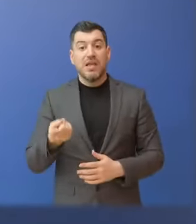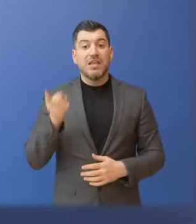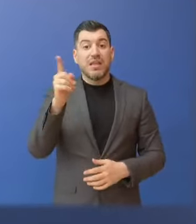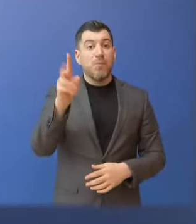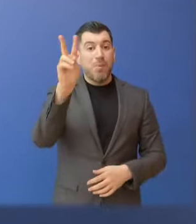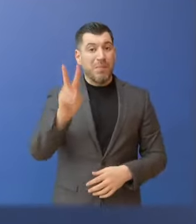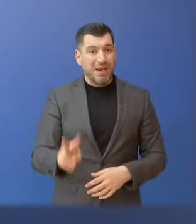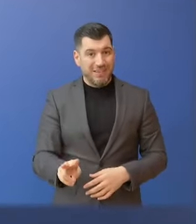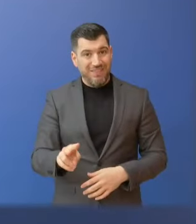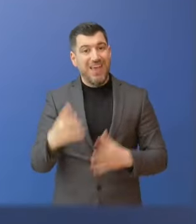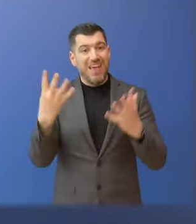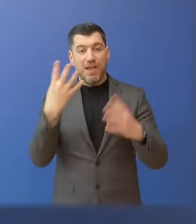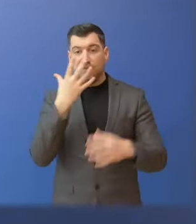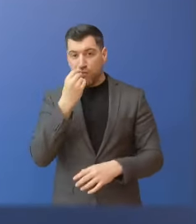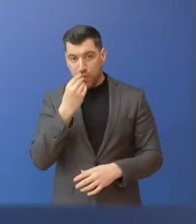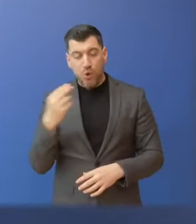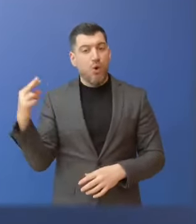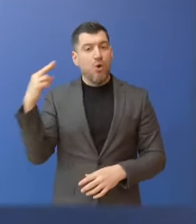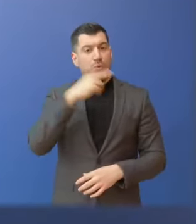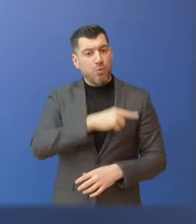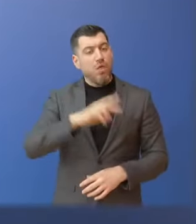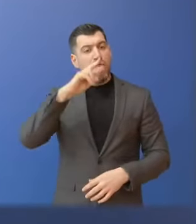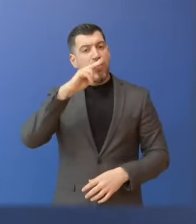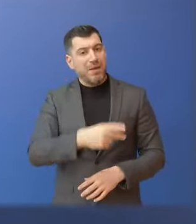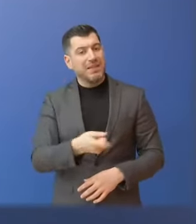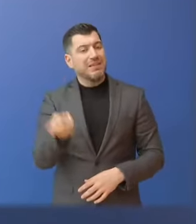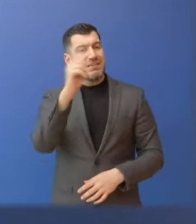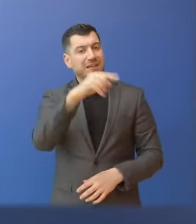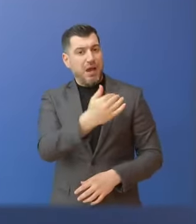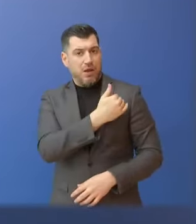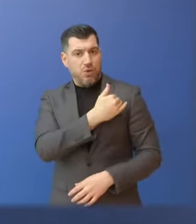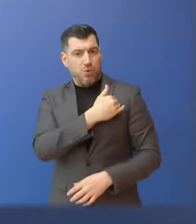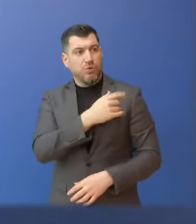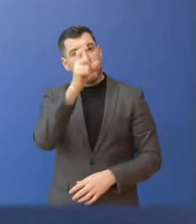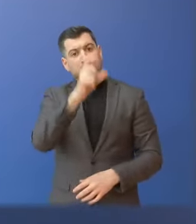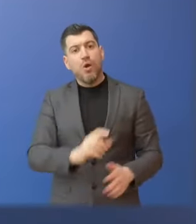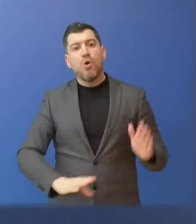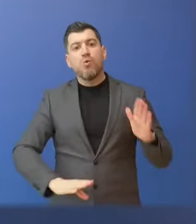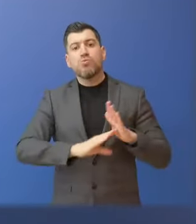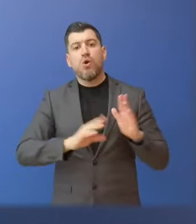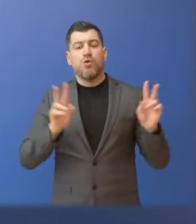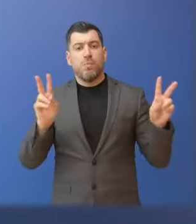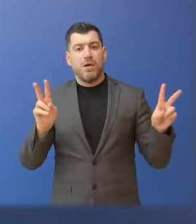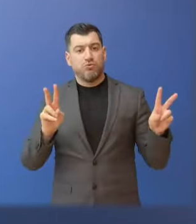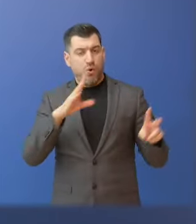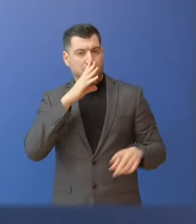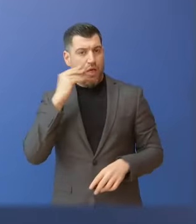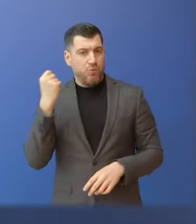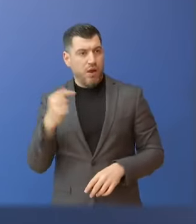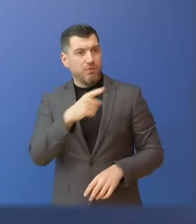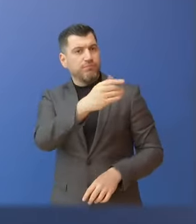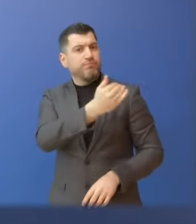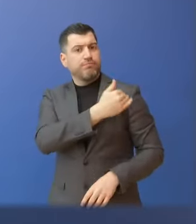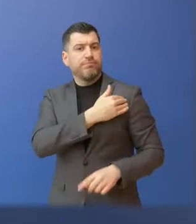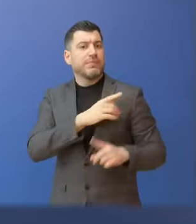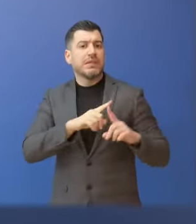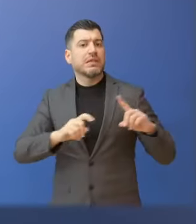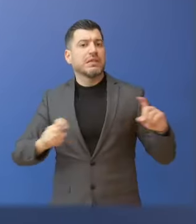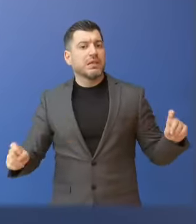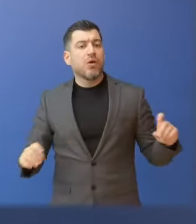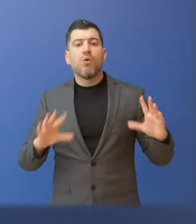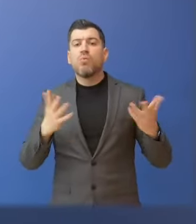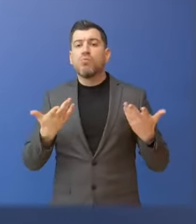φεβρουαρίου ο πρωθυπουργός θα απαντήσει στην ολομέλεια της βουλής σε επίκαιρη ερώτηση του προέδρου του πασοκ ινάλ νίκου ανδρουλάκη για την αντιμετώπιση της